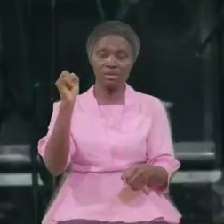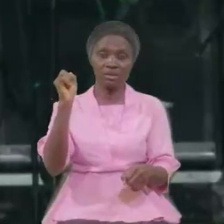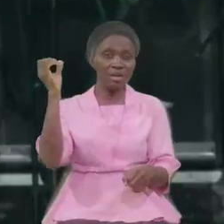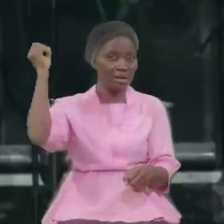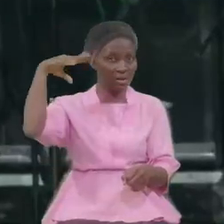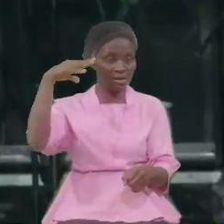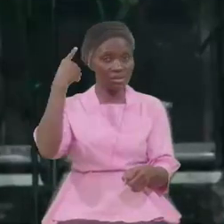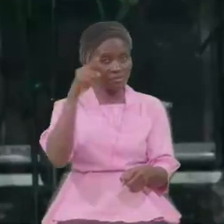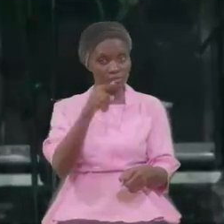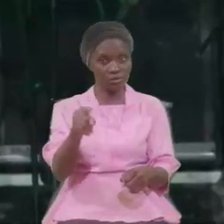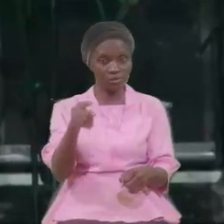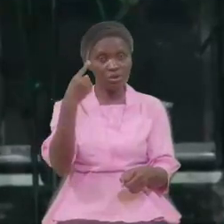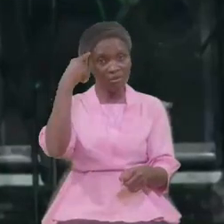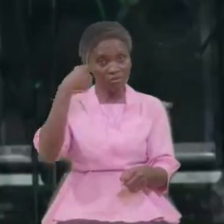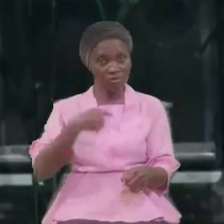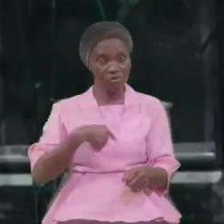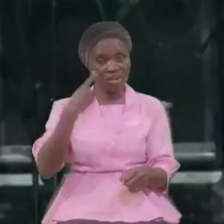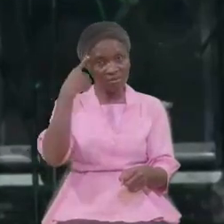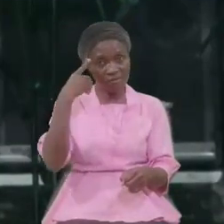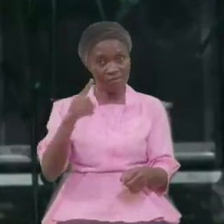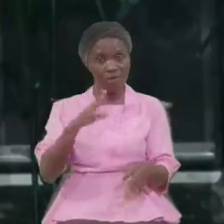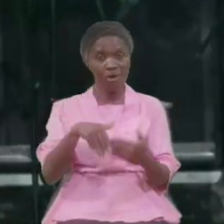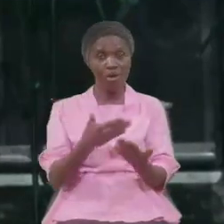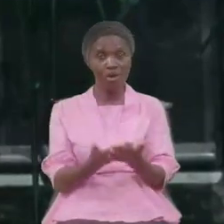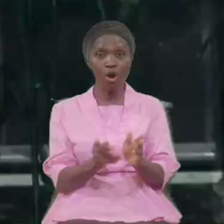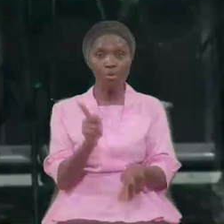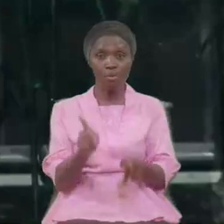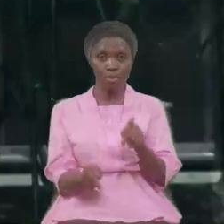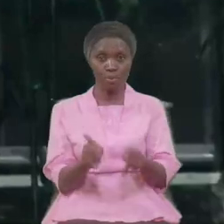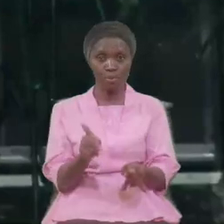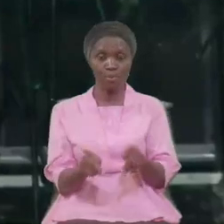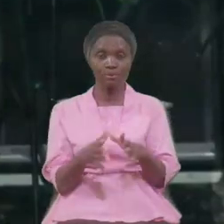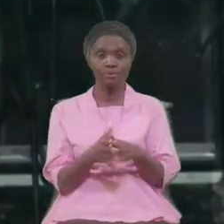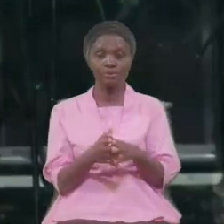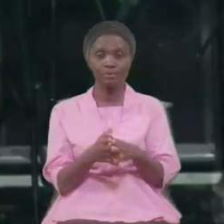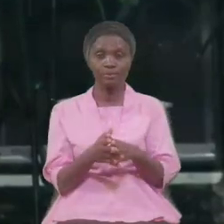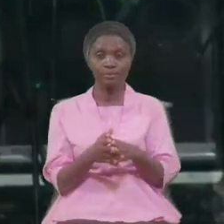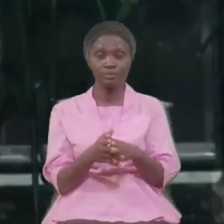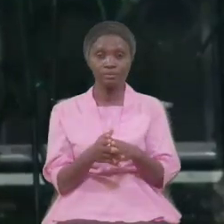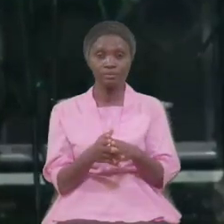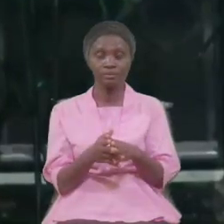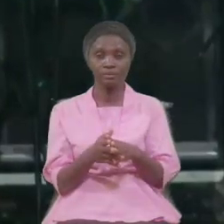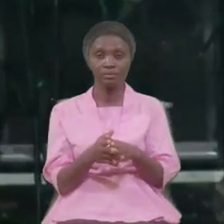Les possibilités présentes de la grâce de Dieu pour vous, pour moi, pour tout le monde.